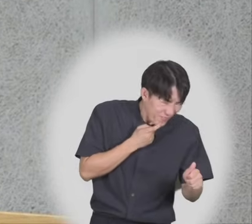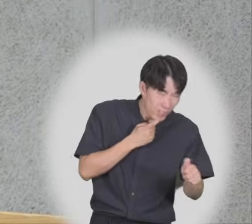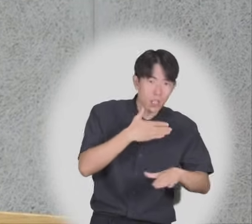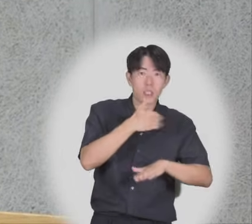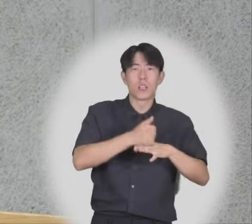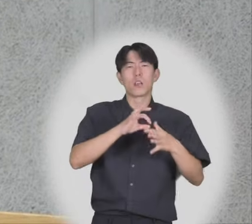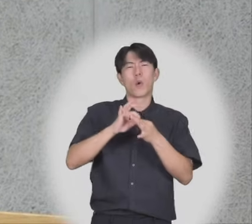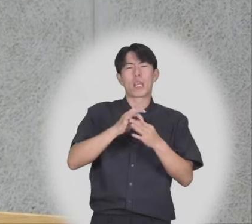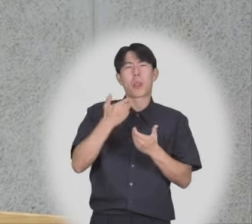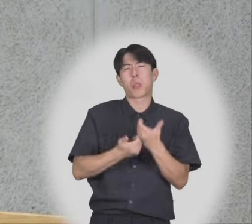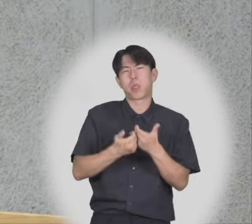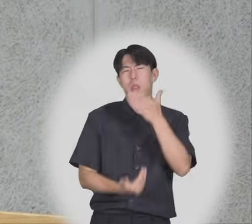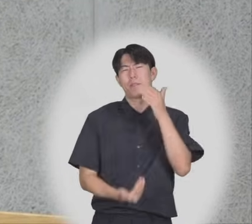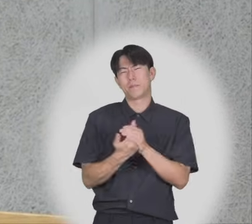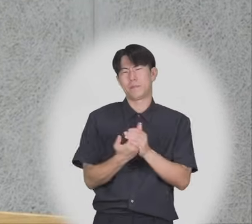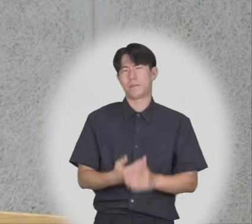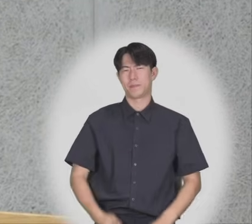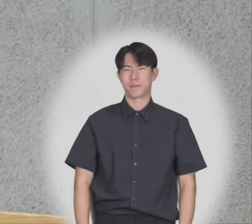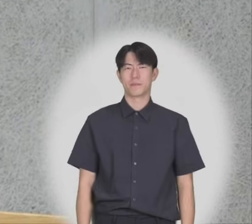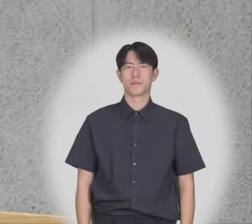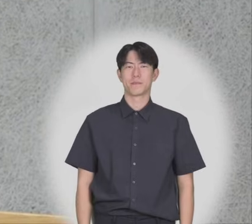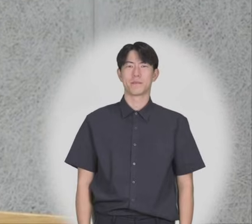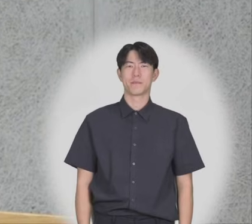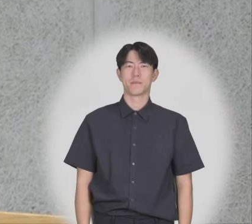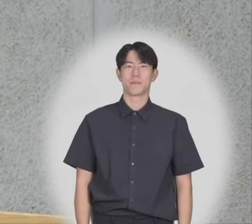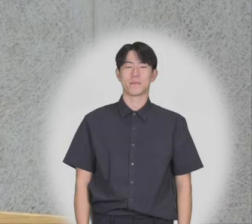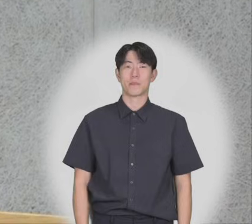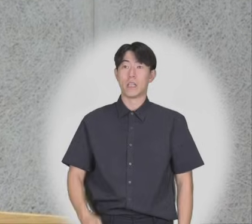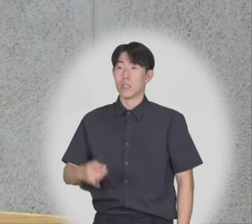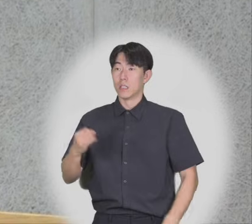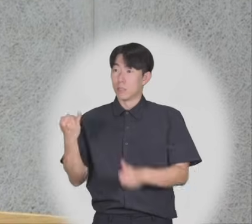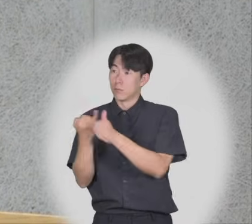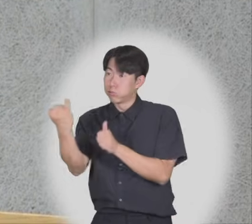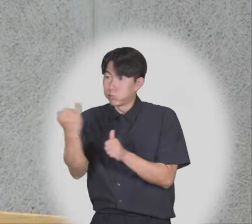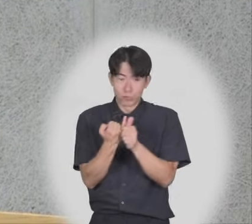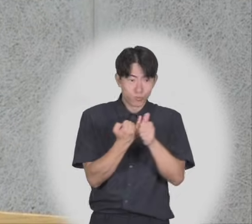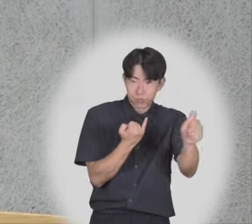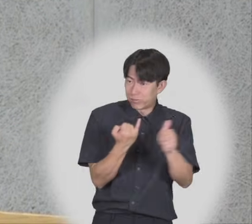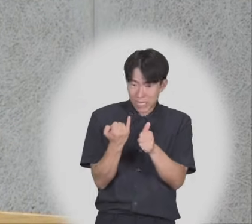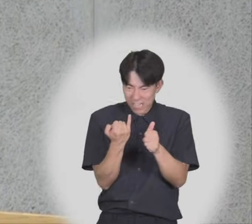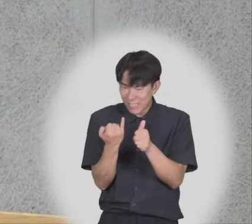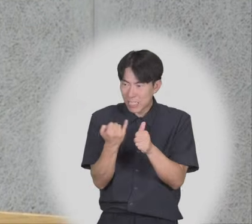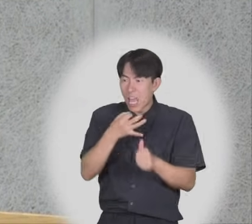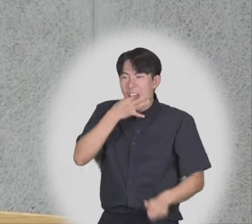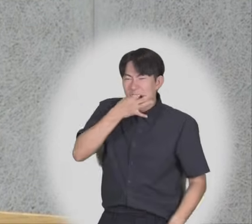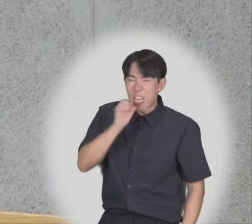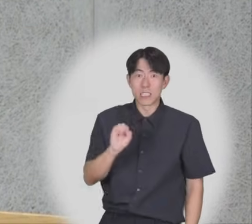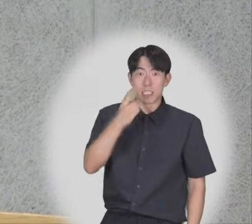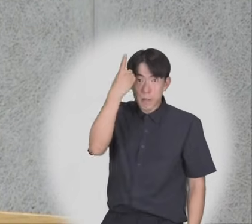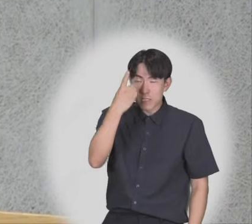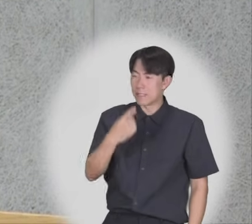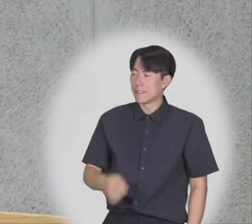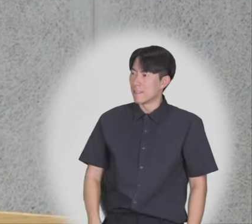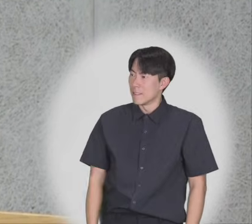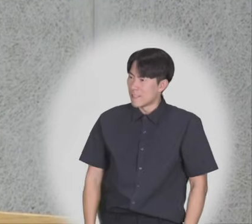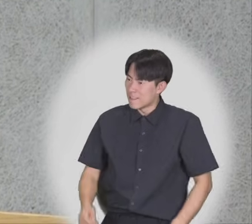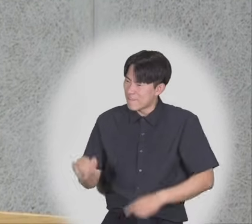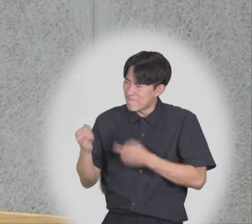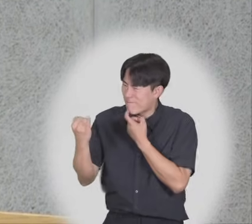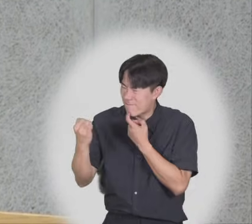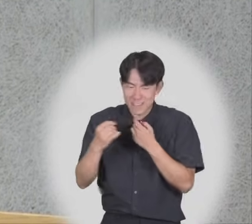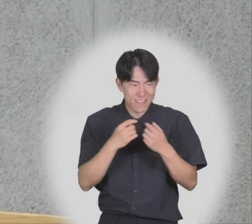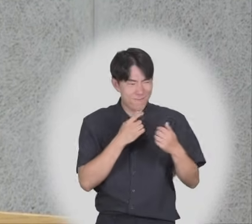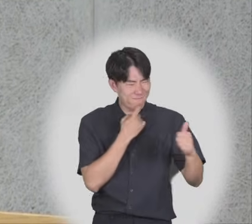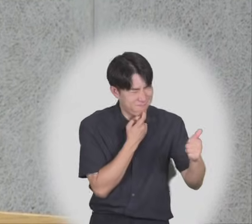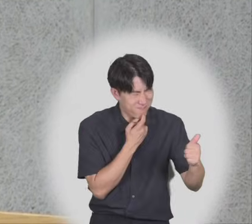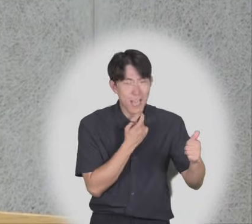어려워집니다. 불편해집니다. 부부 간에도 욕심 때문에 집착하는 것입니다. 그래서 모든 문제가, 부부간의 모든